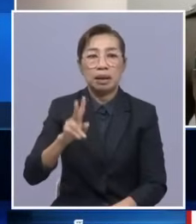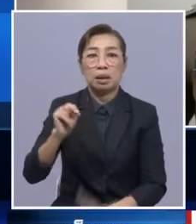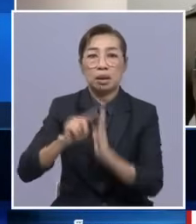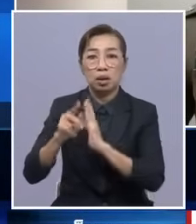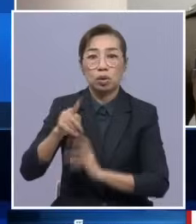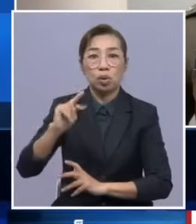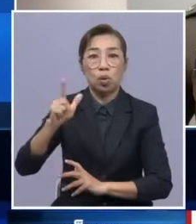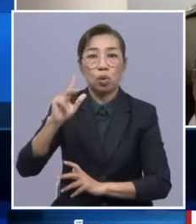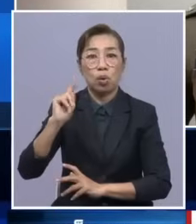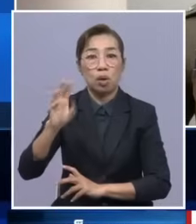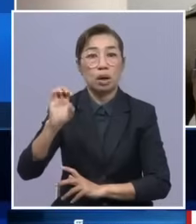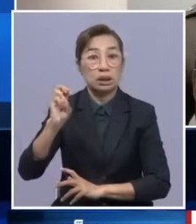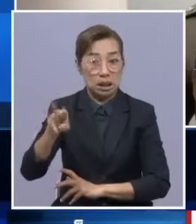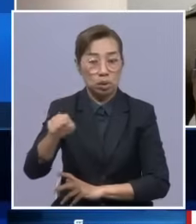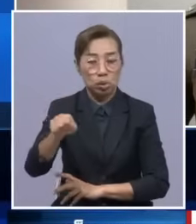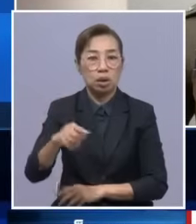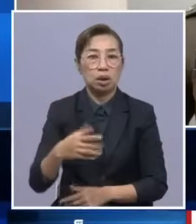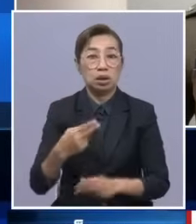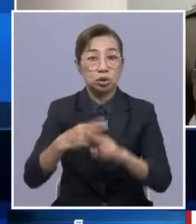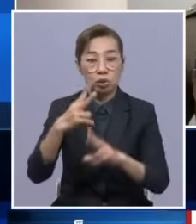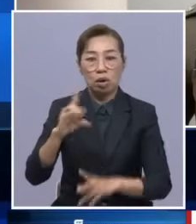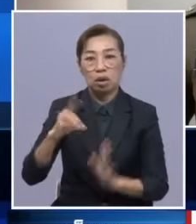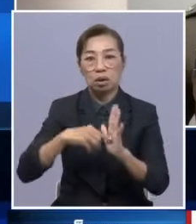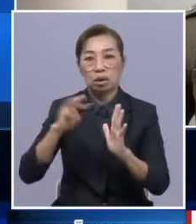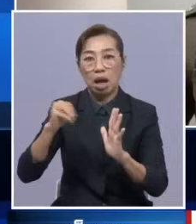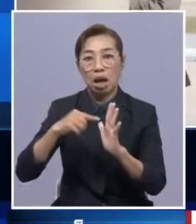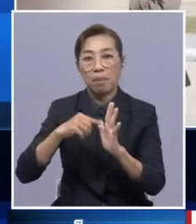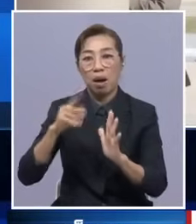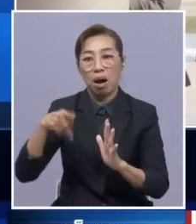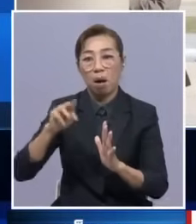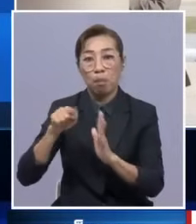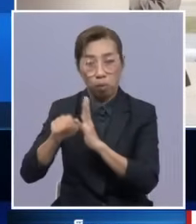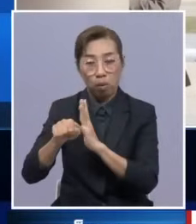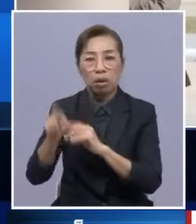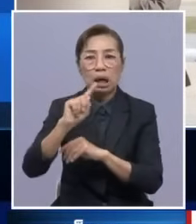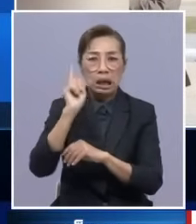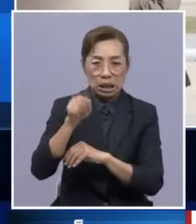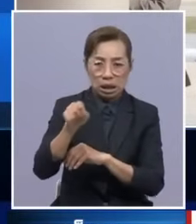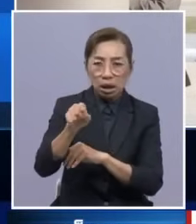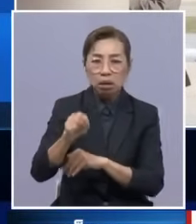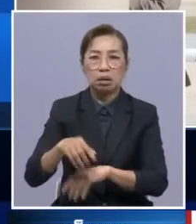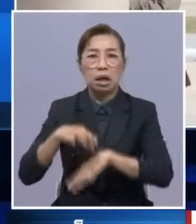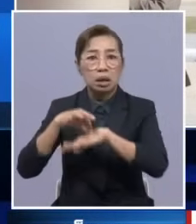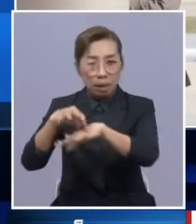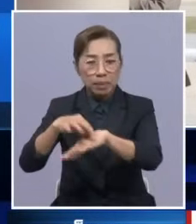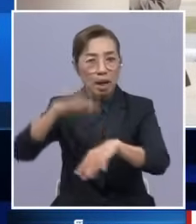แหน่งผู้กำกับด่านตม.ท่าอากาศยานภูเก็ตทั้งที่เพิ่งจะได้รับการแต่งตั้งโยกย้ายวาระประ